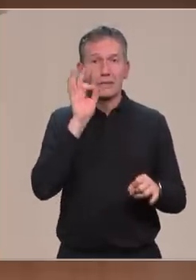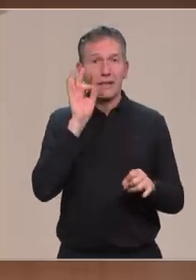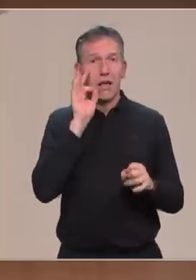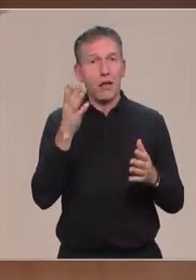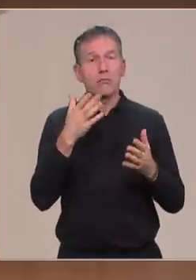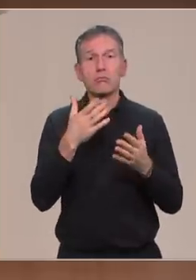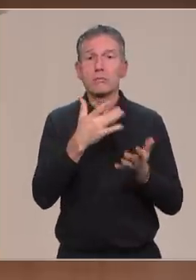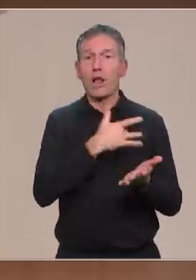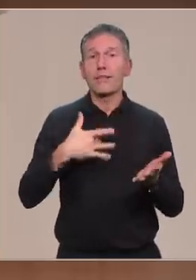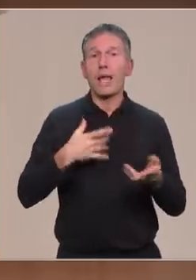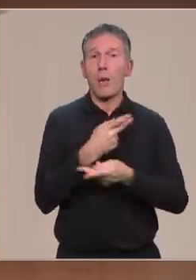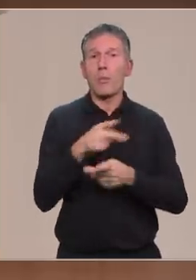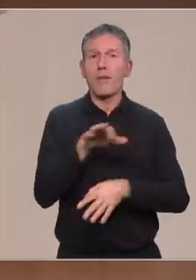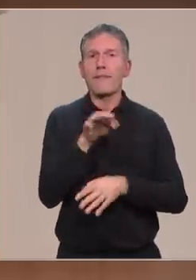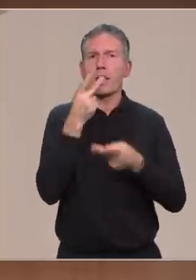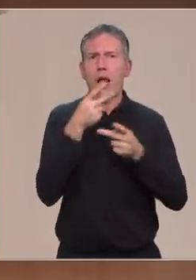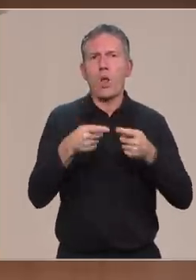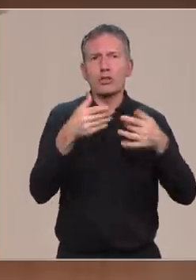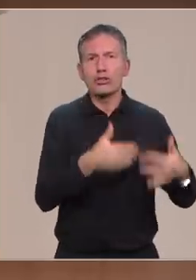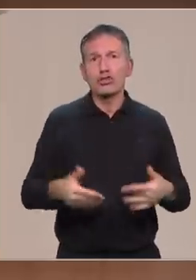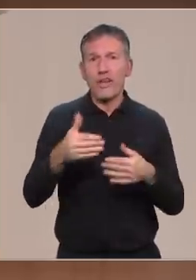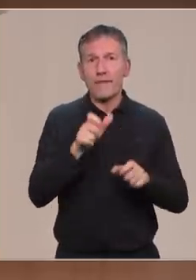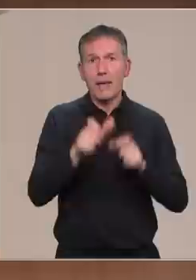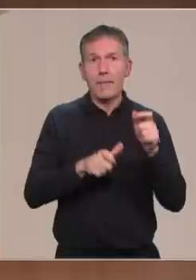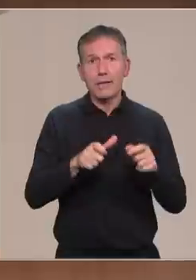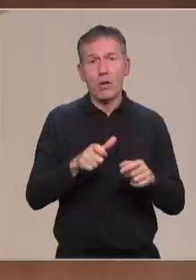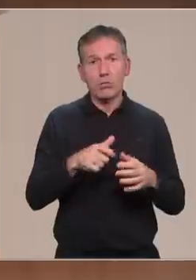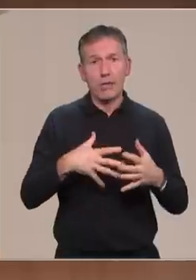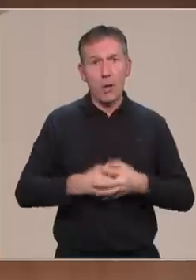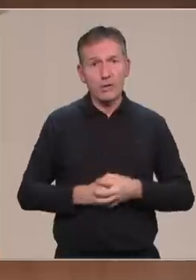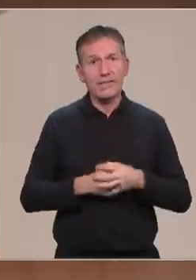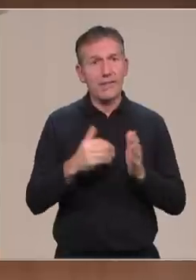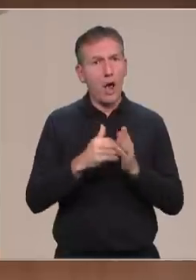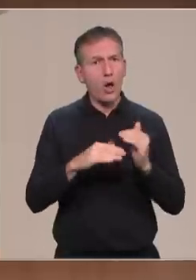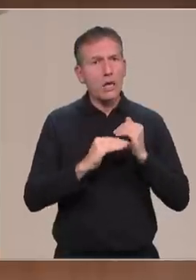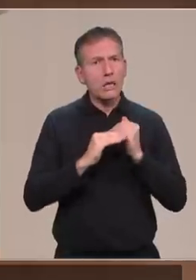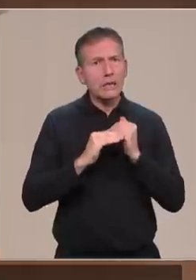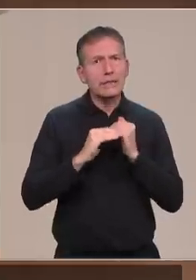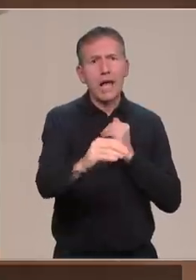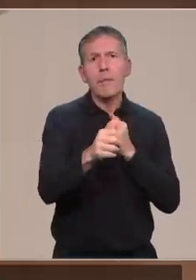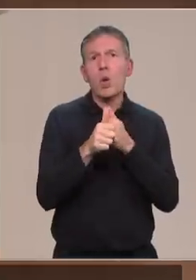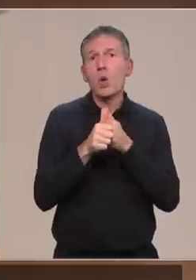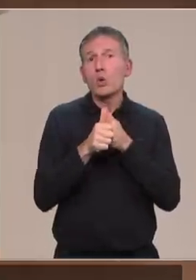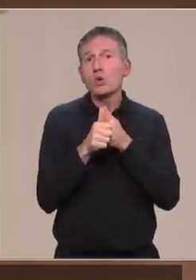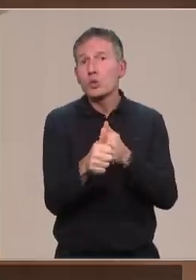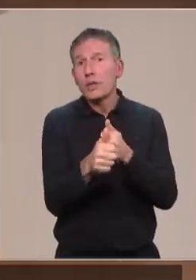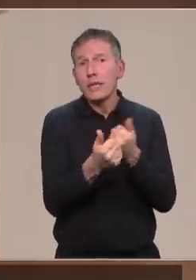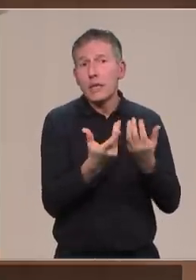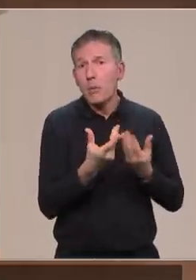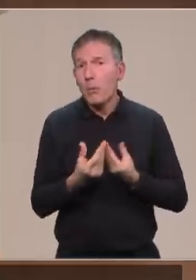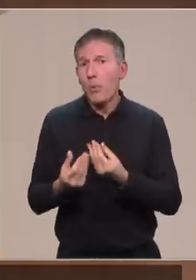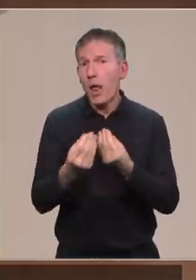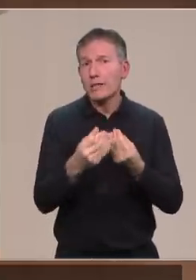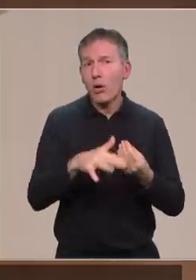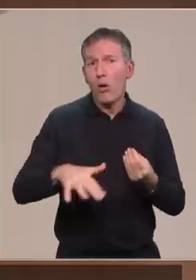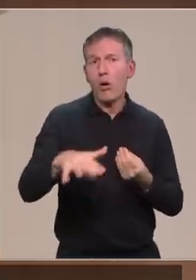de Santé publique France montrent que le nombre de personnes se découvrant séropositives reste stable, quelle que soit la population concernée, et vous avez eu raison de